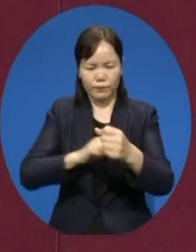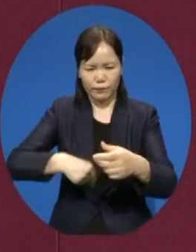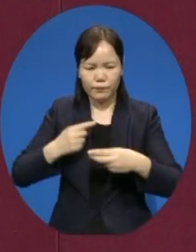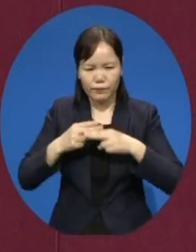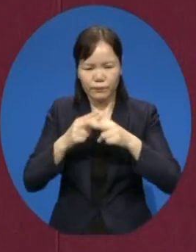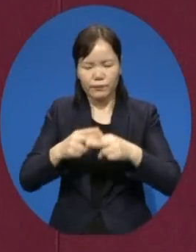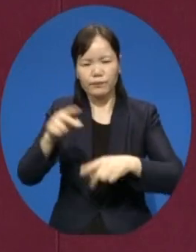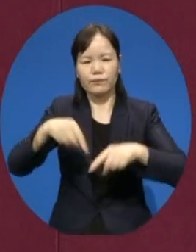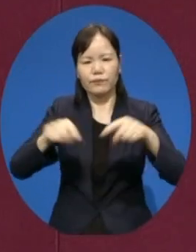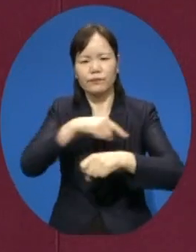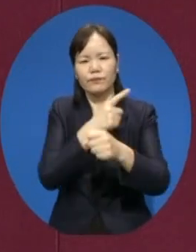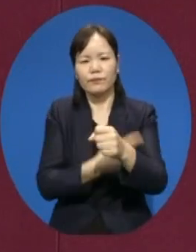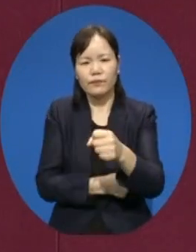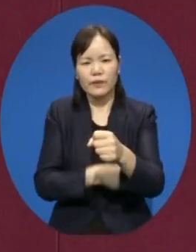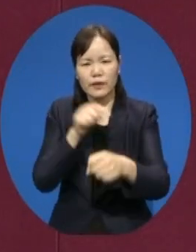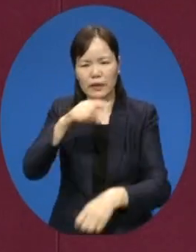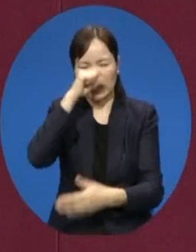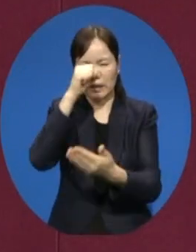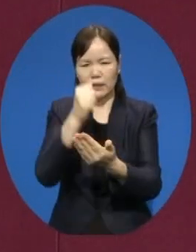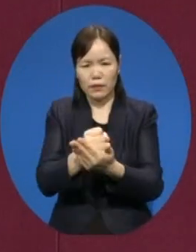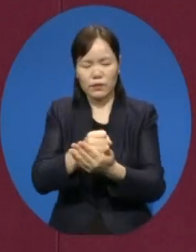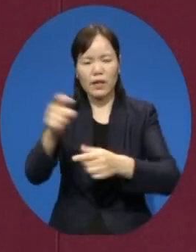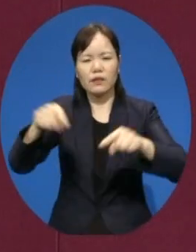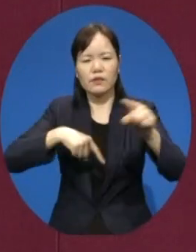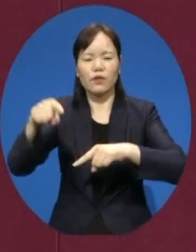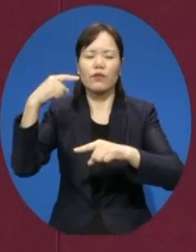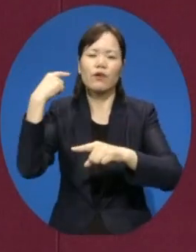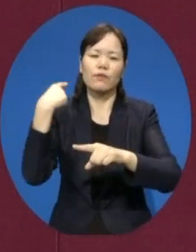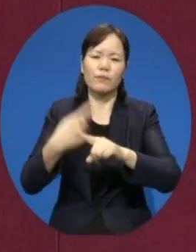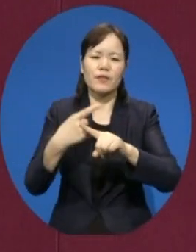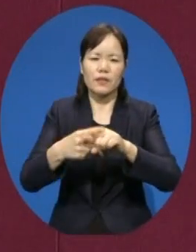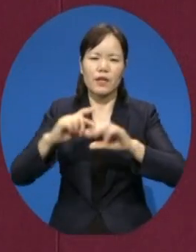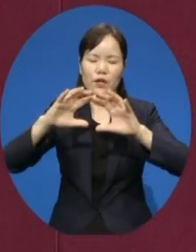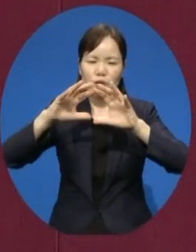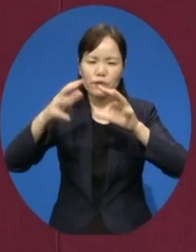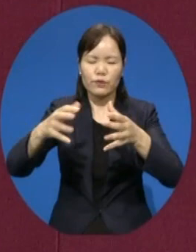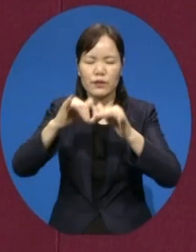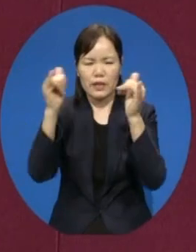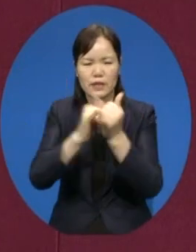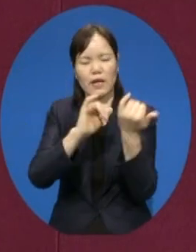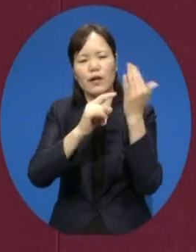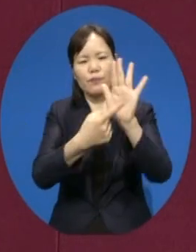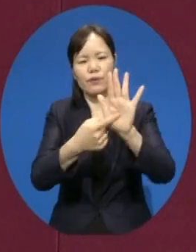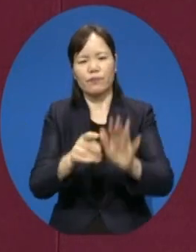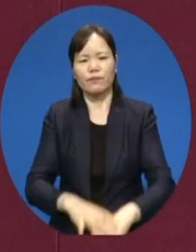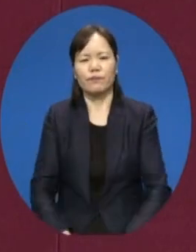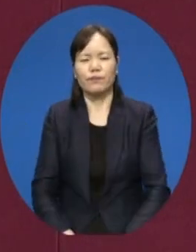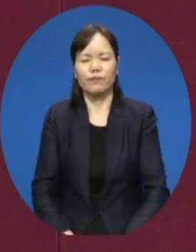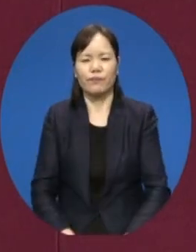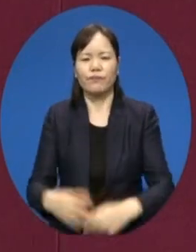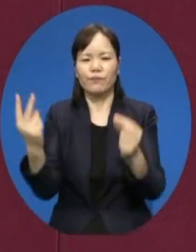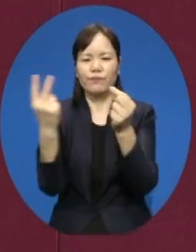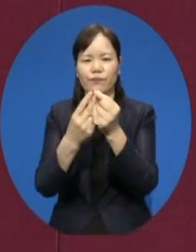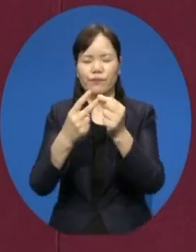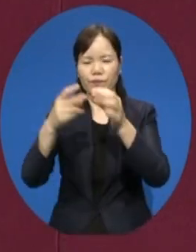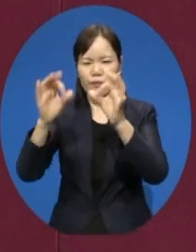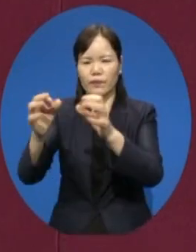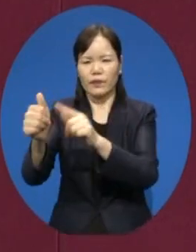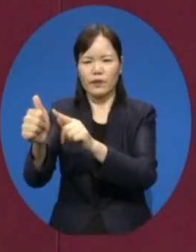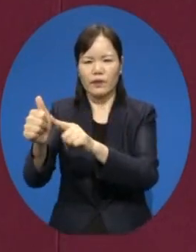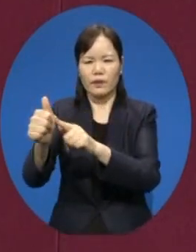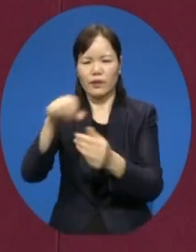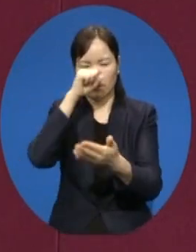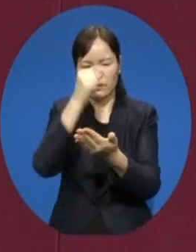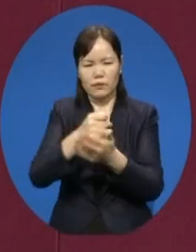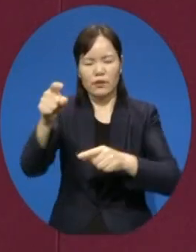정권, 그것이 정상적인 정권이냐 국제사회에 대비시킨다. 둘째, 김정은을